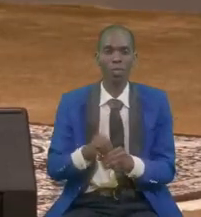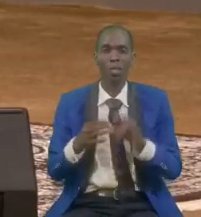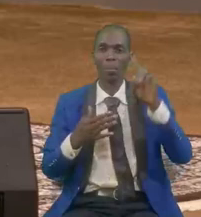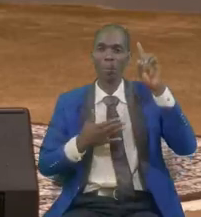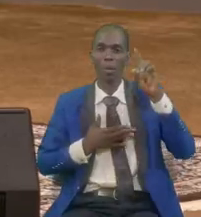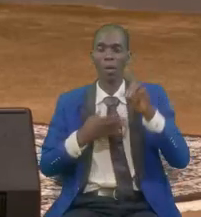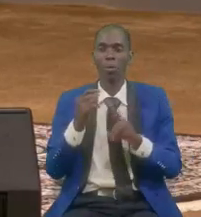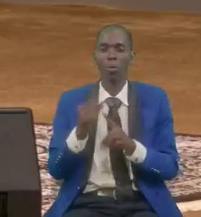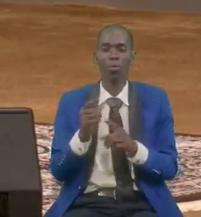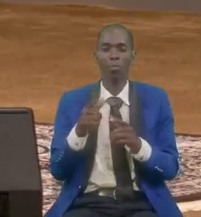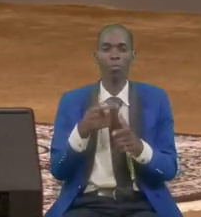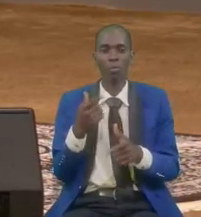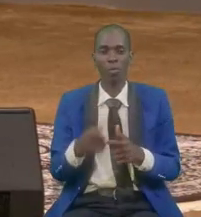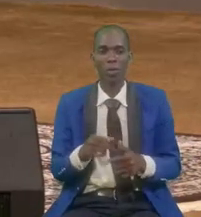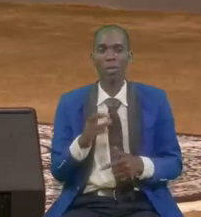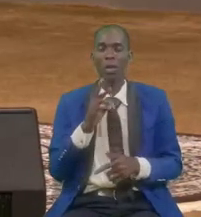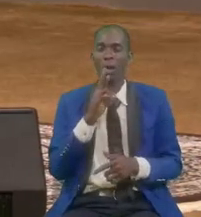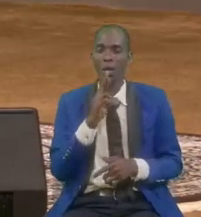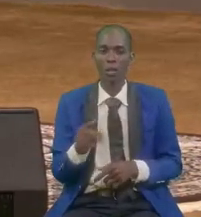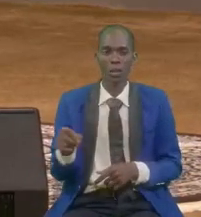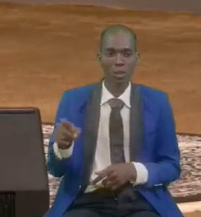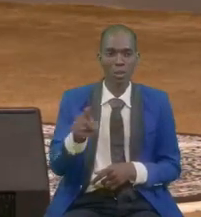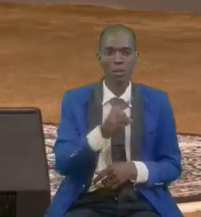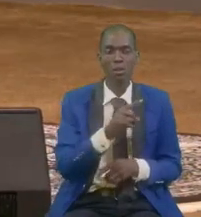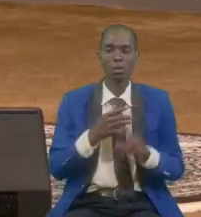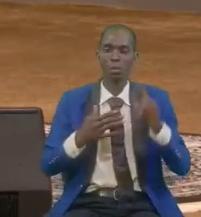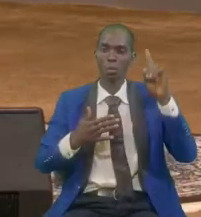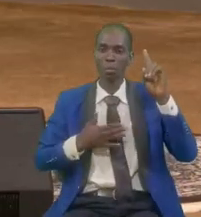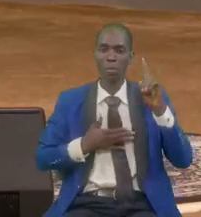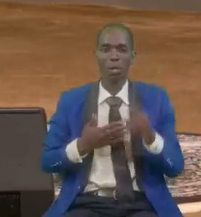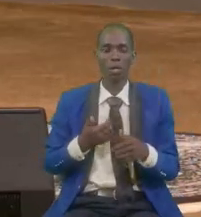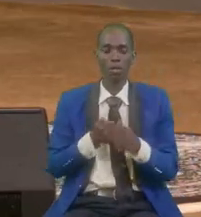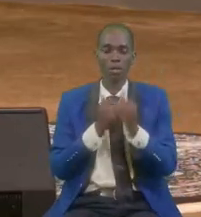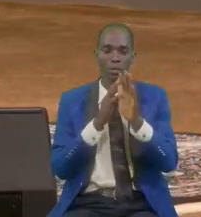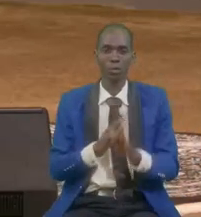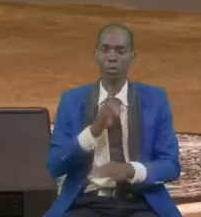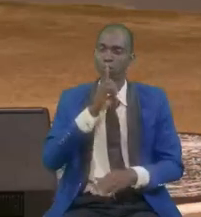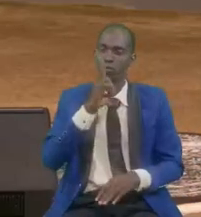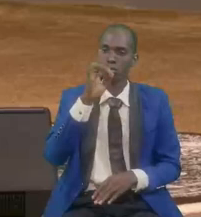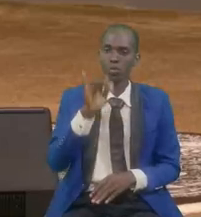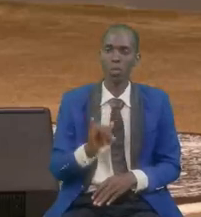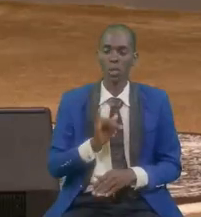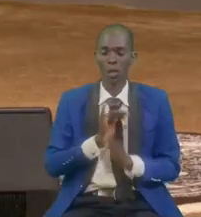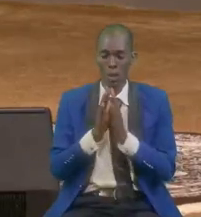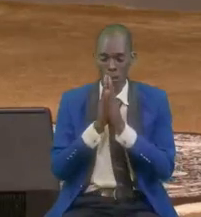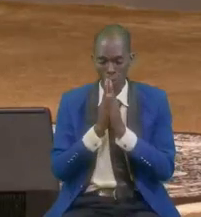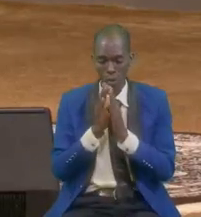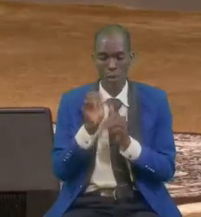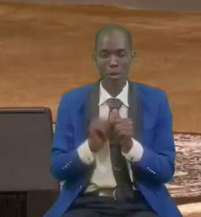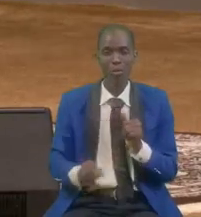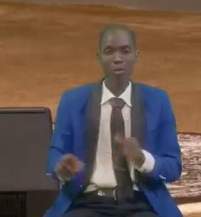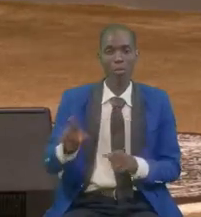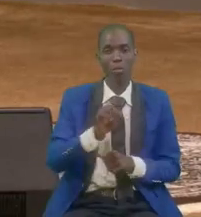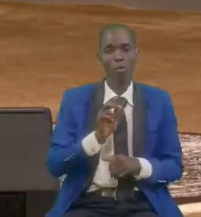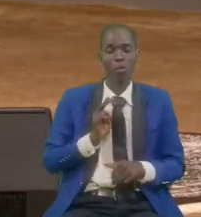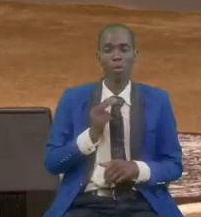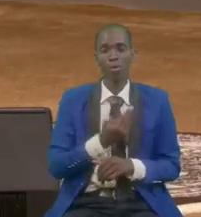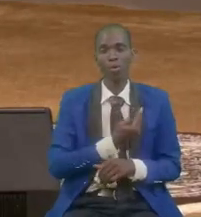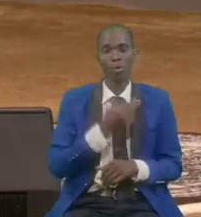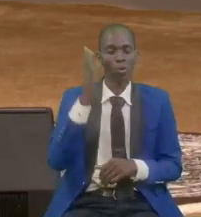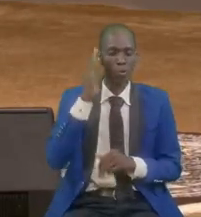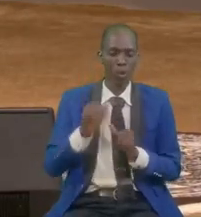parole, vous êtes vraiment mes disciples. Je prie que chacun de nous